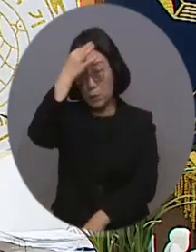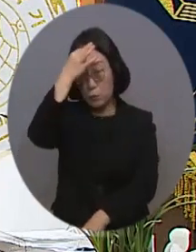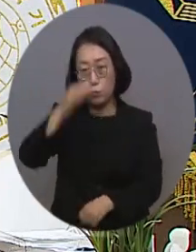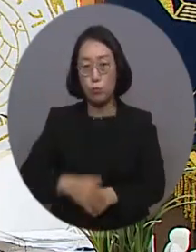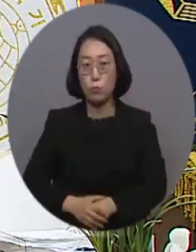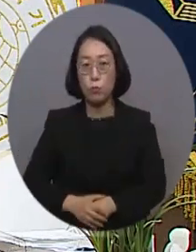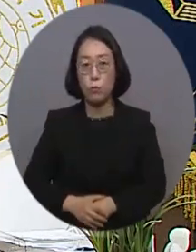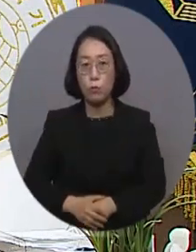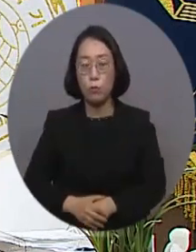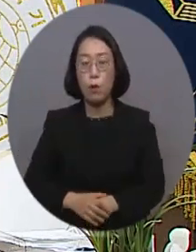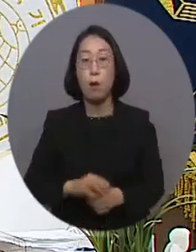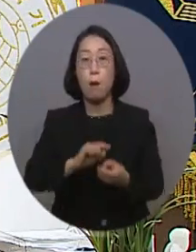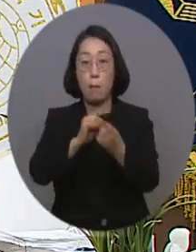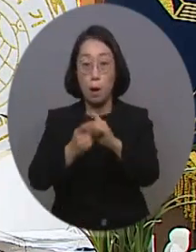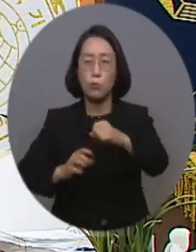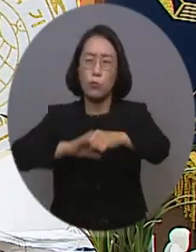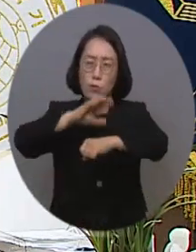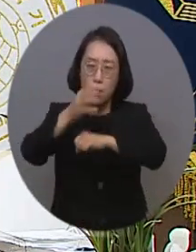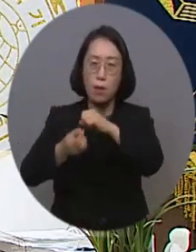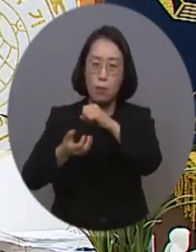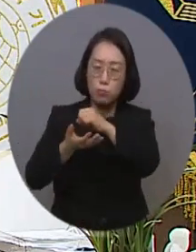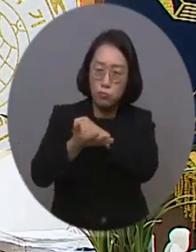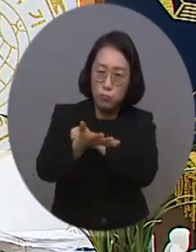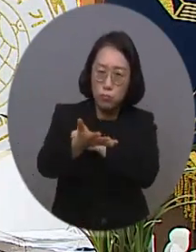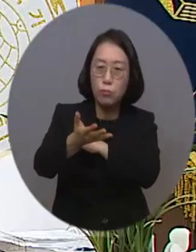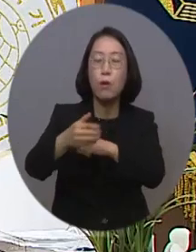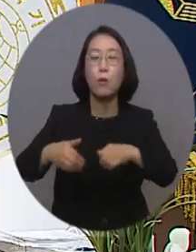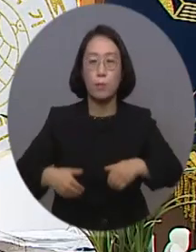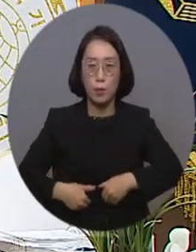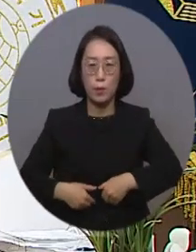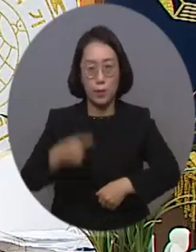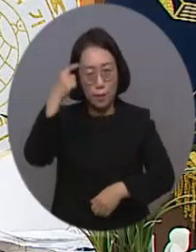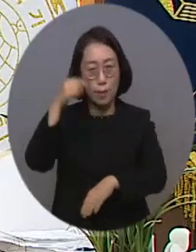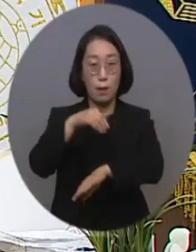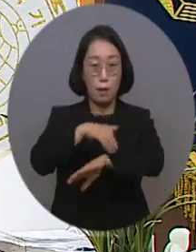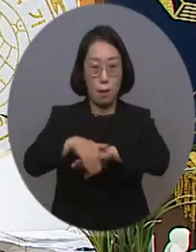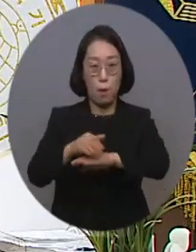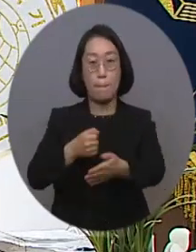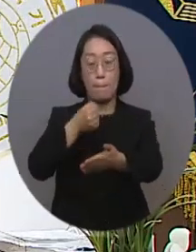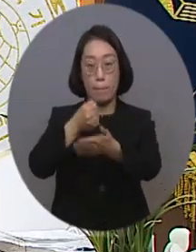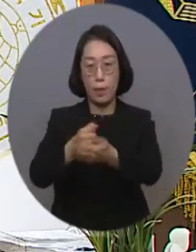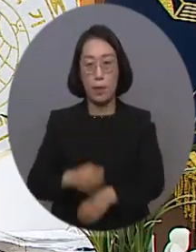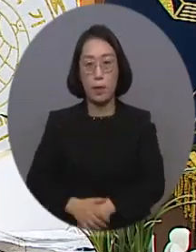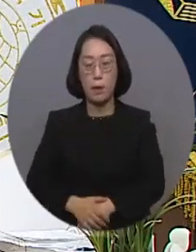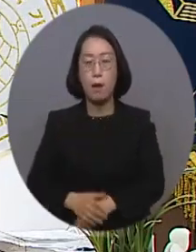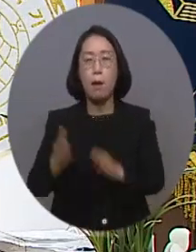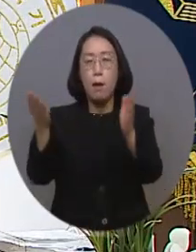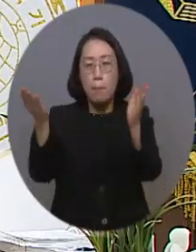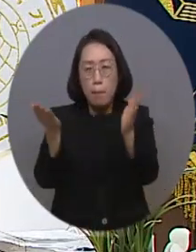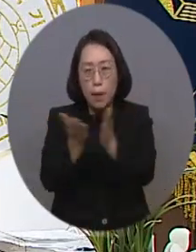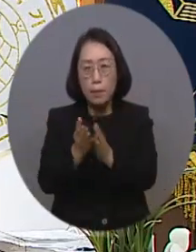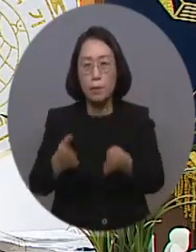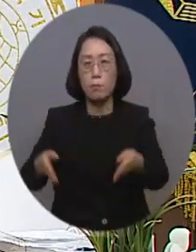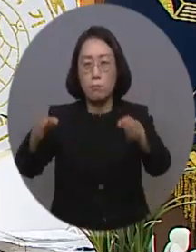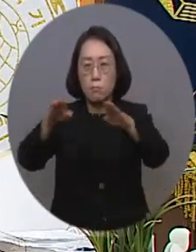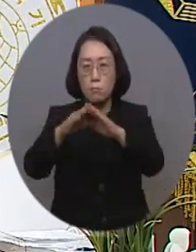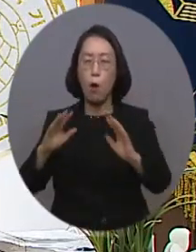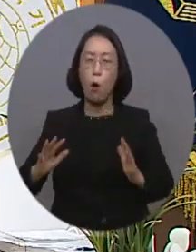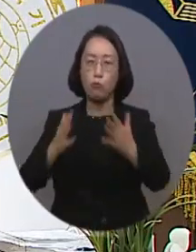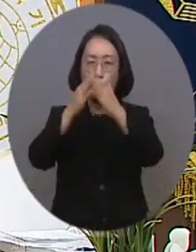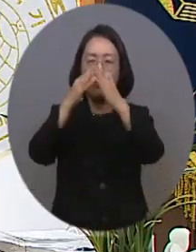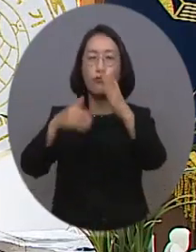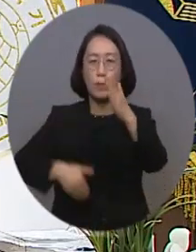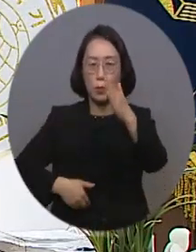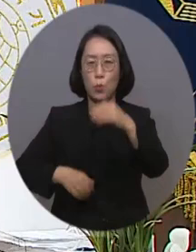무도 태권도로 다시 세계화해야 된다는 그런 방침을 가지고 대한민국의 국기에 걸맞는 국기원이 건립돼야